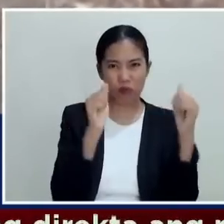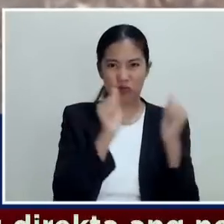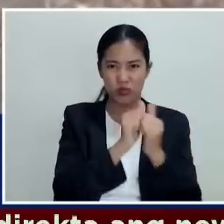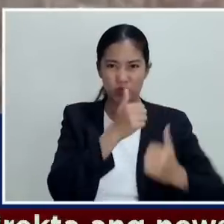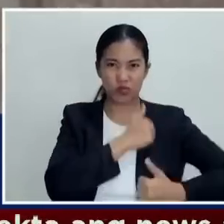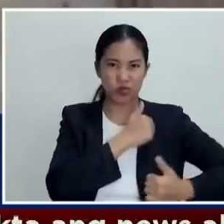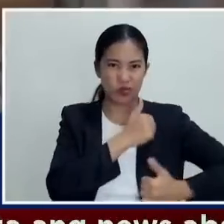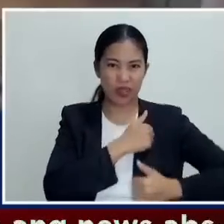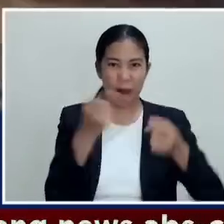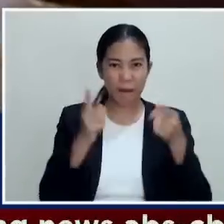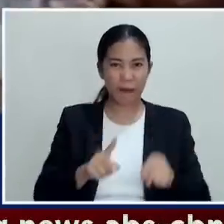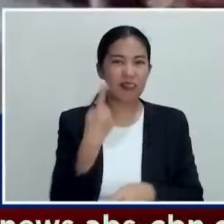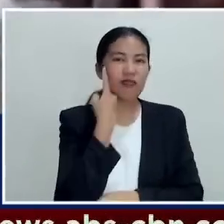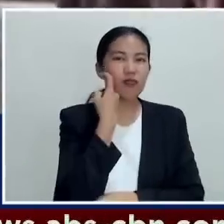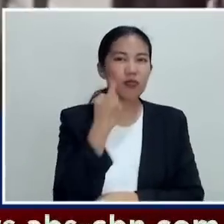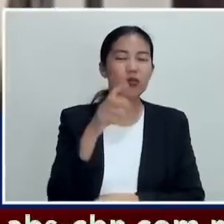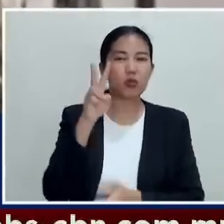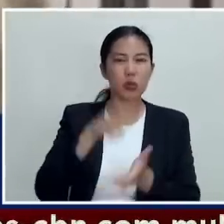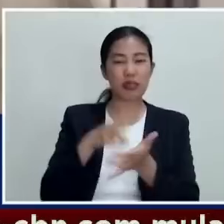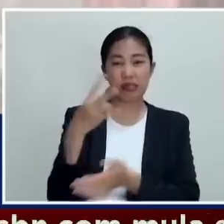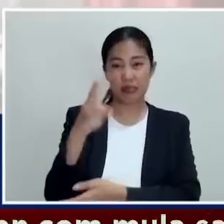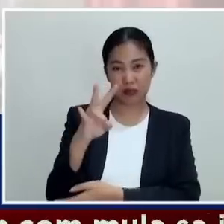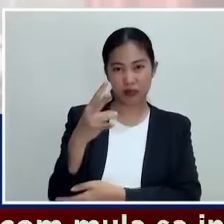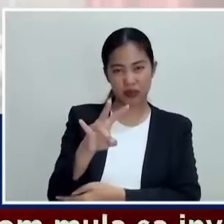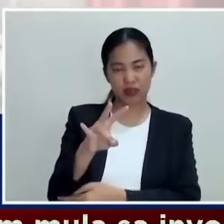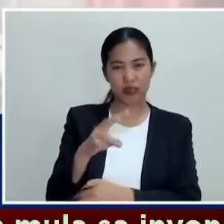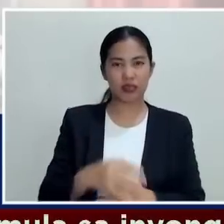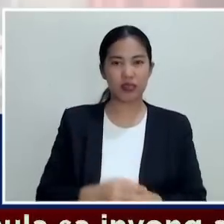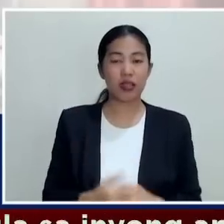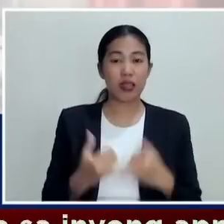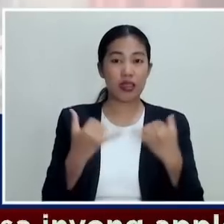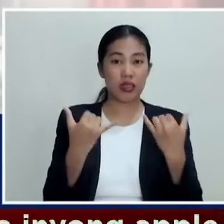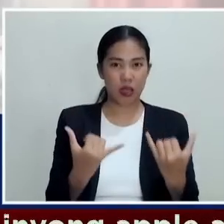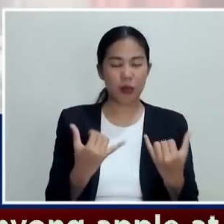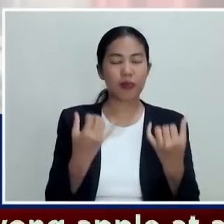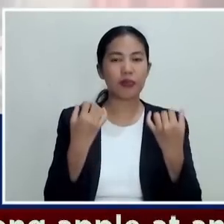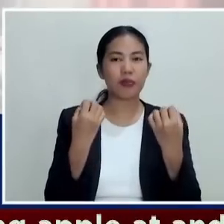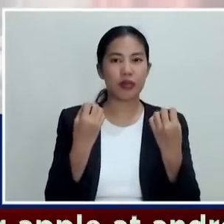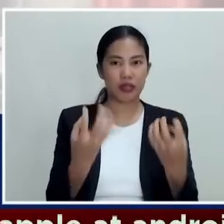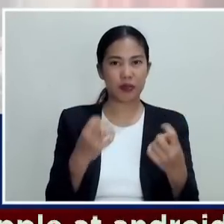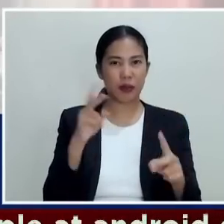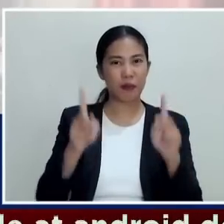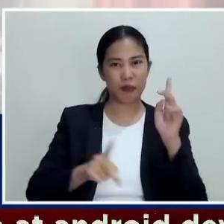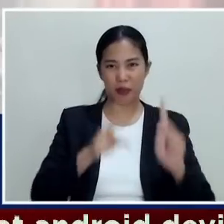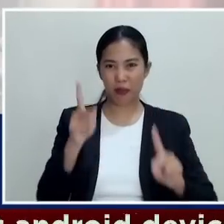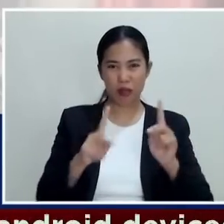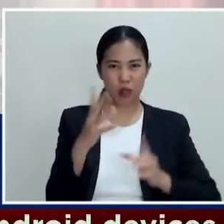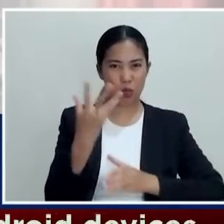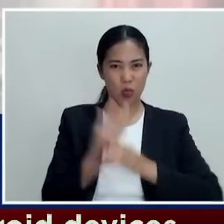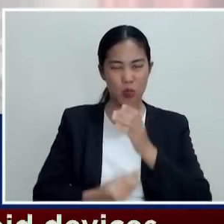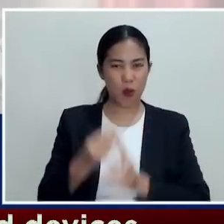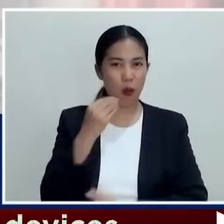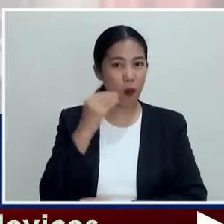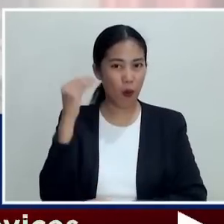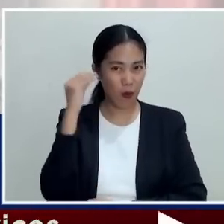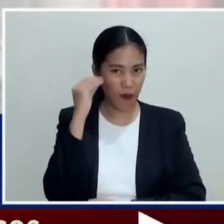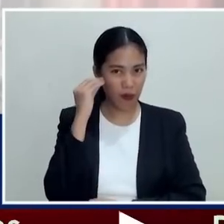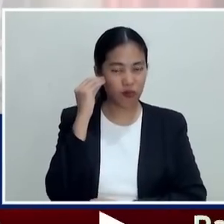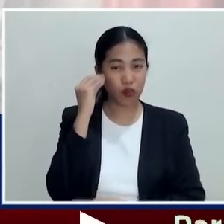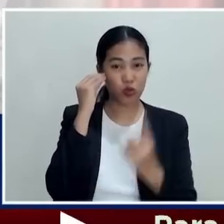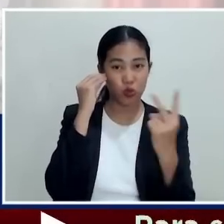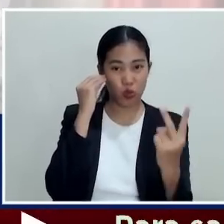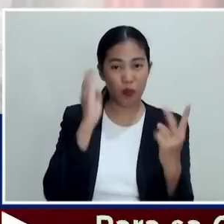2017. Dahil sa pagdami ng mga nawala ng babalikang tirahan sa Barangay Sagunsongan at Barangay